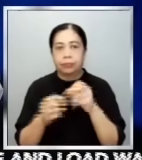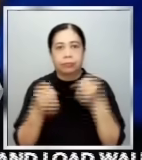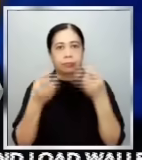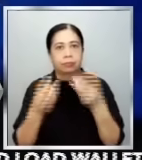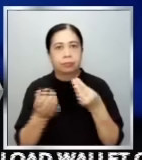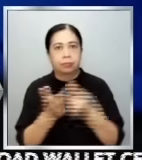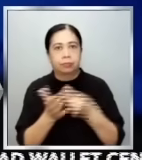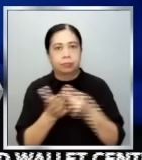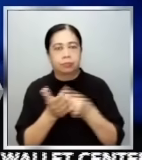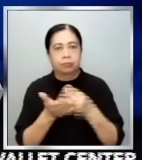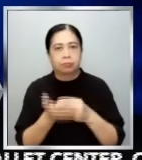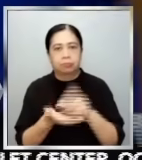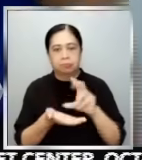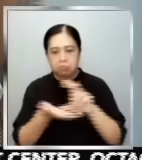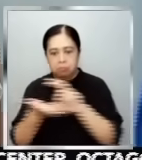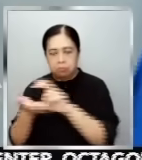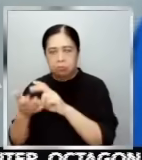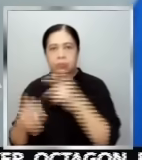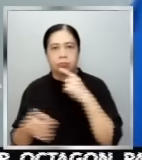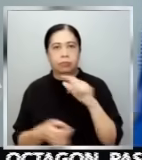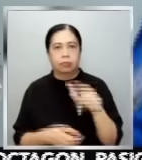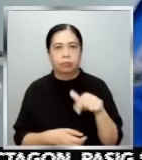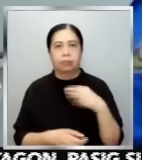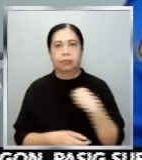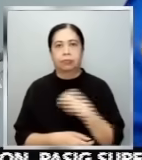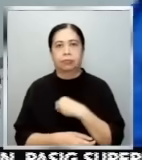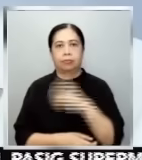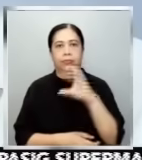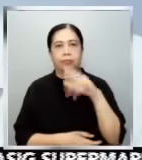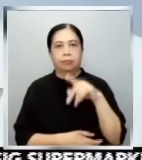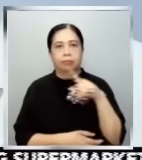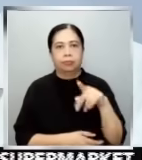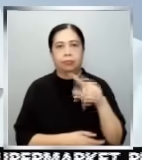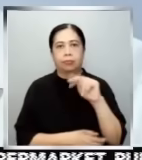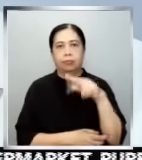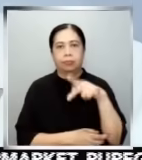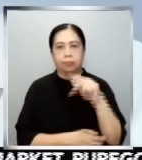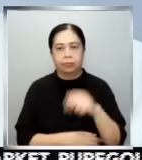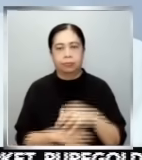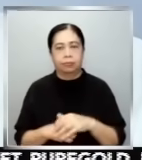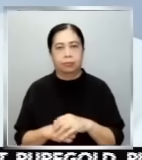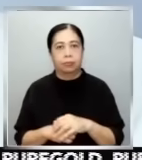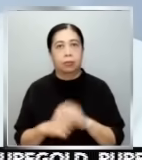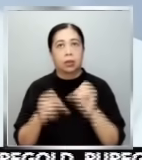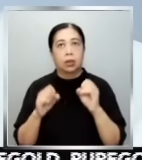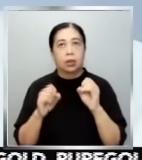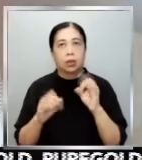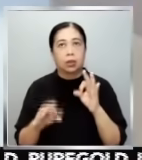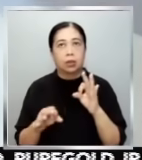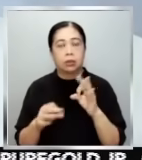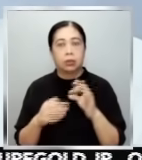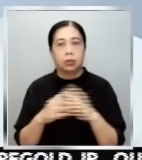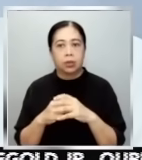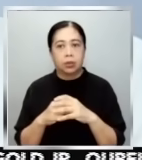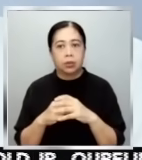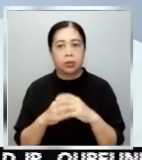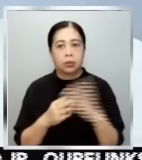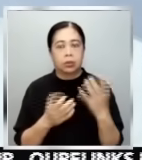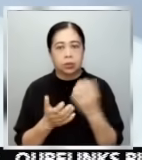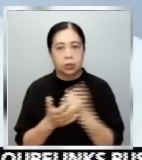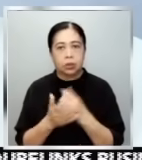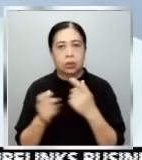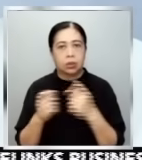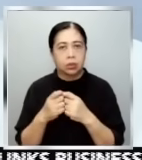pera Inamin ni tulin Tino na miyembro nga sila ng cpp NPA kapagka may koleksyon Syempre aakyat sa